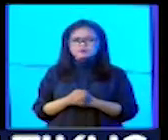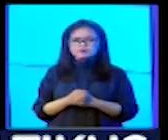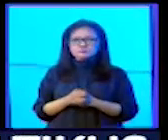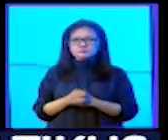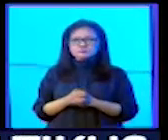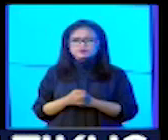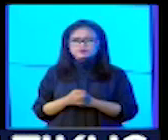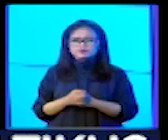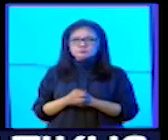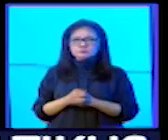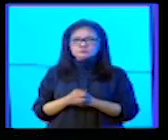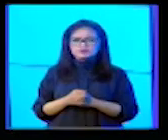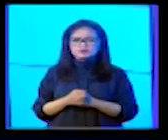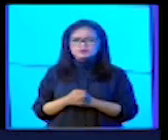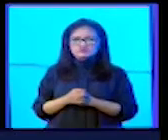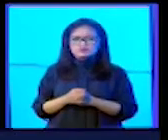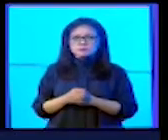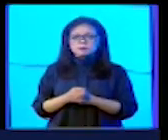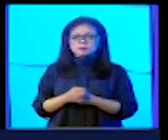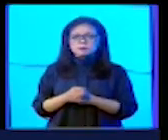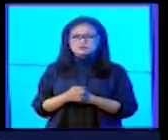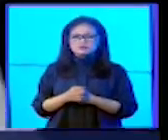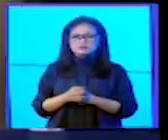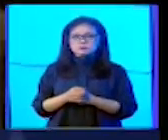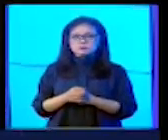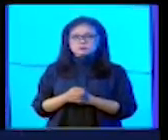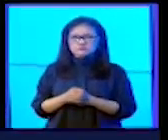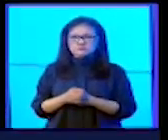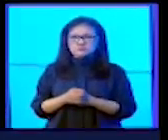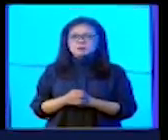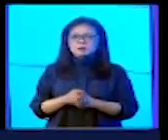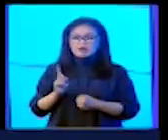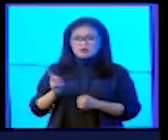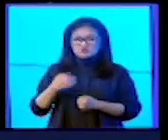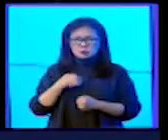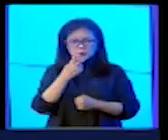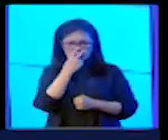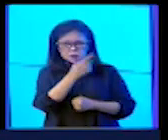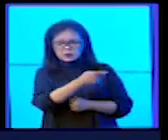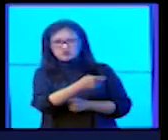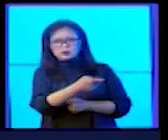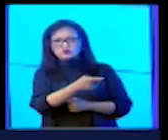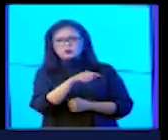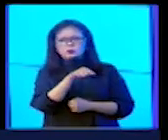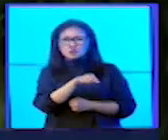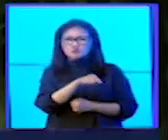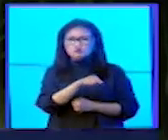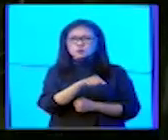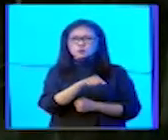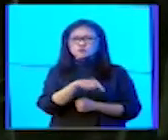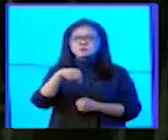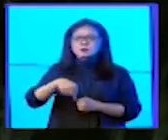bersama tim saya Puterin saya cek ya Tadi ada orang setrum di sini juga enggak tahu saya